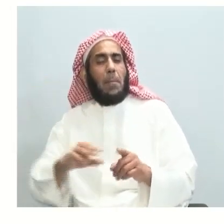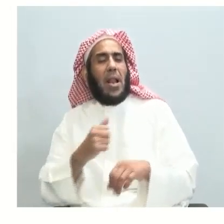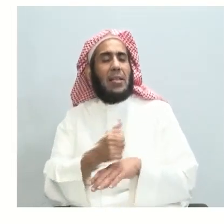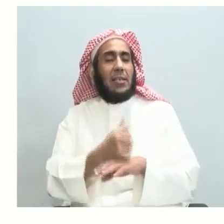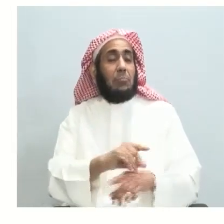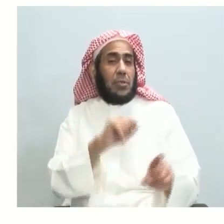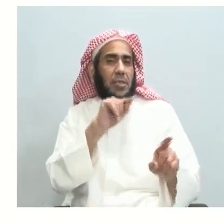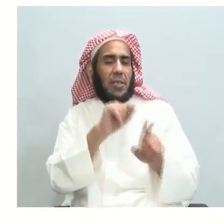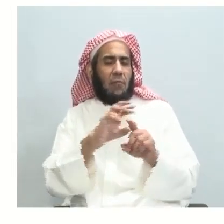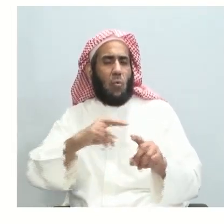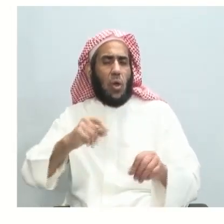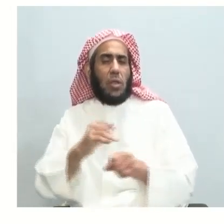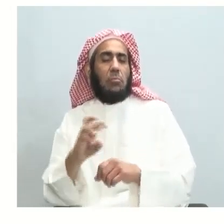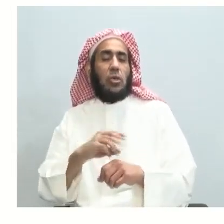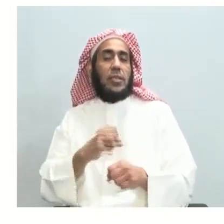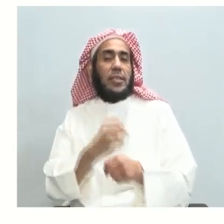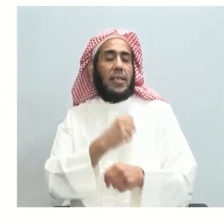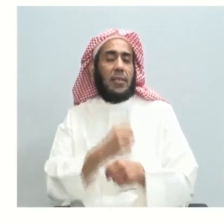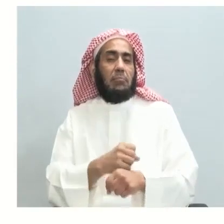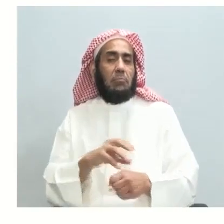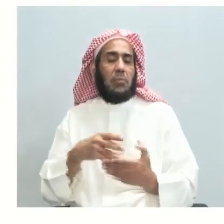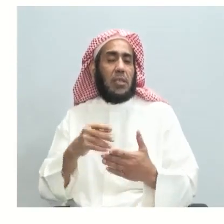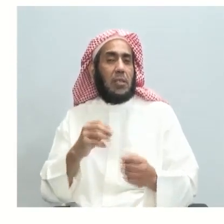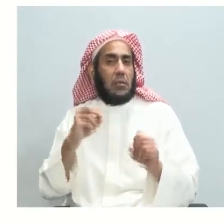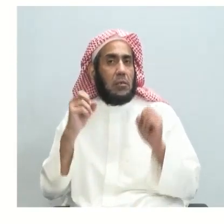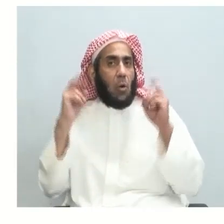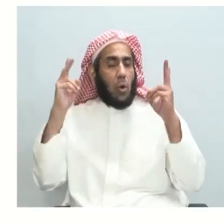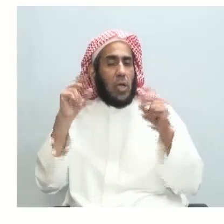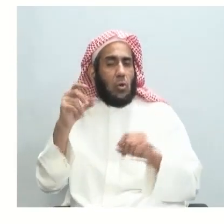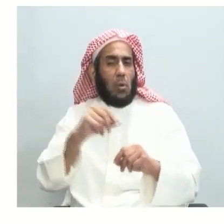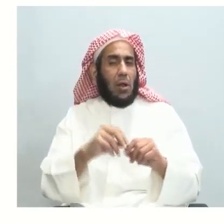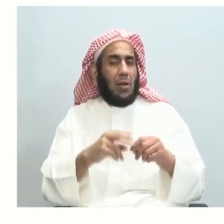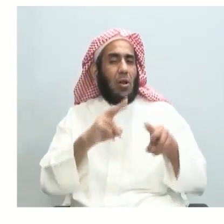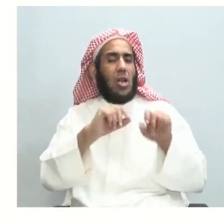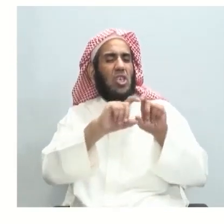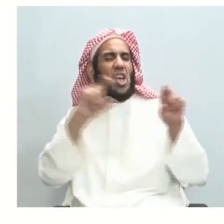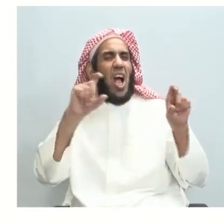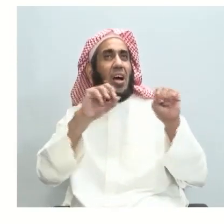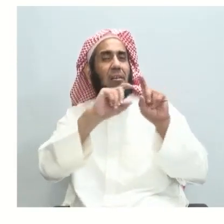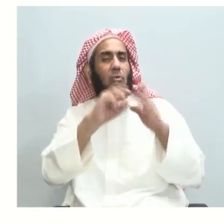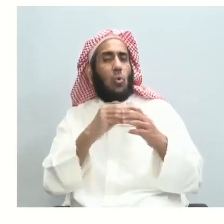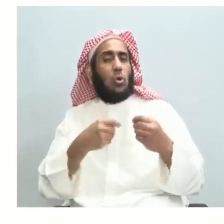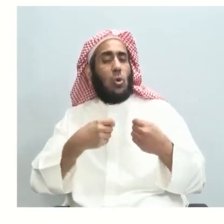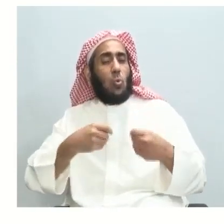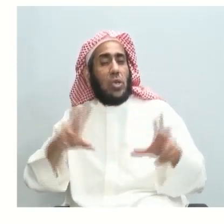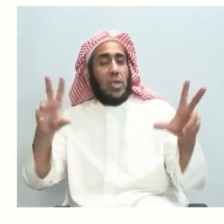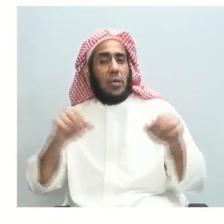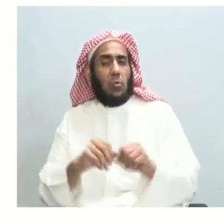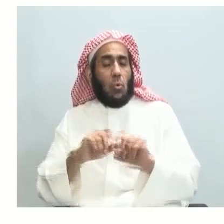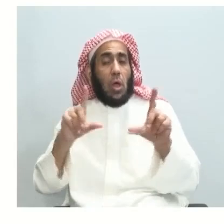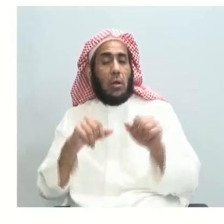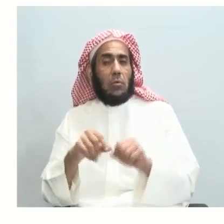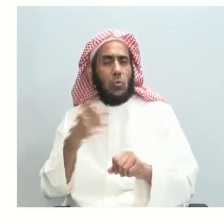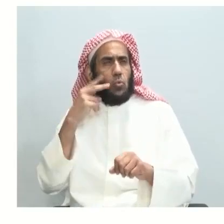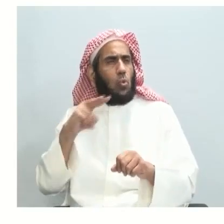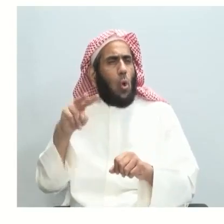وكثير منشات تستخدم منصات التواصل لتوعيه العملاء بشان علامتها وتسويق منتجاتها وترويجها واظهارها لذلك